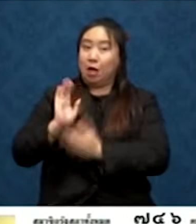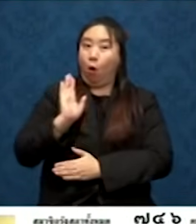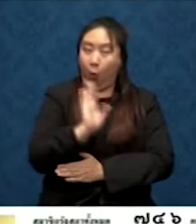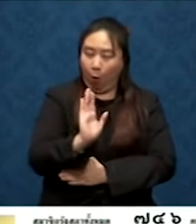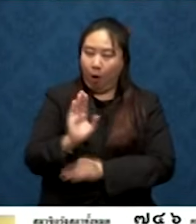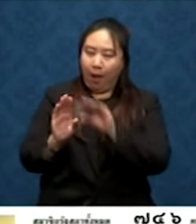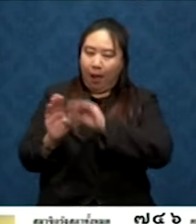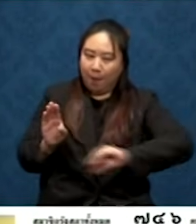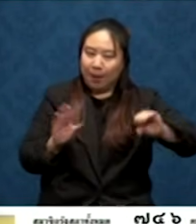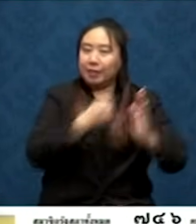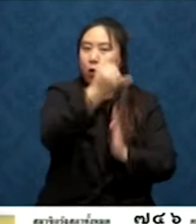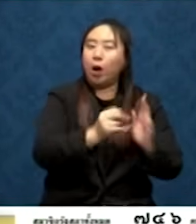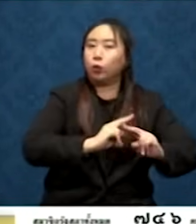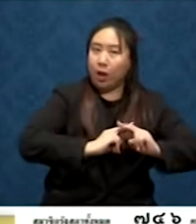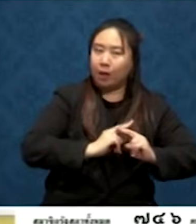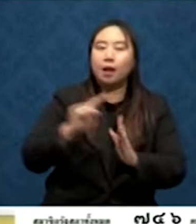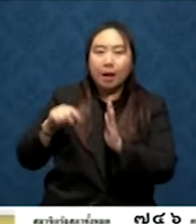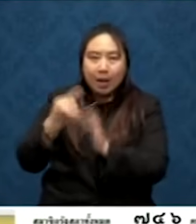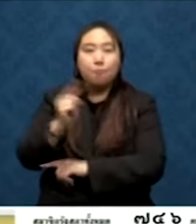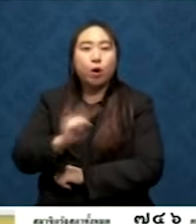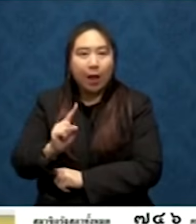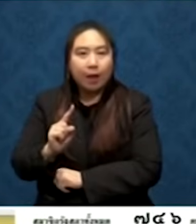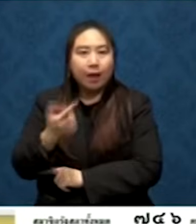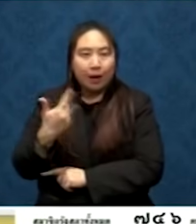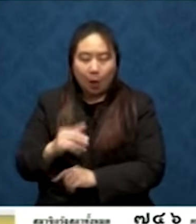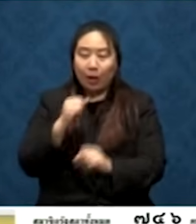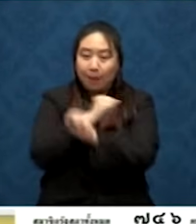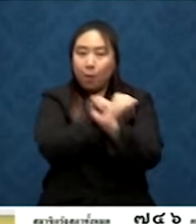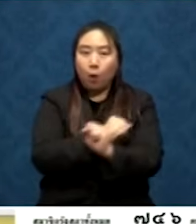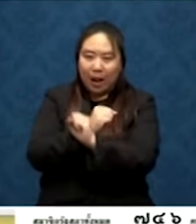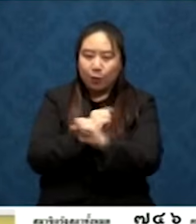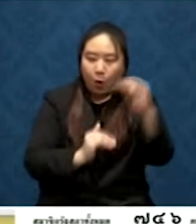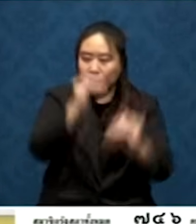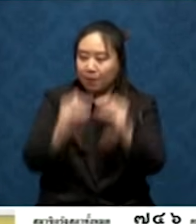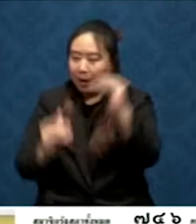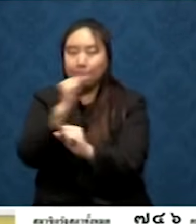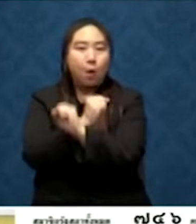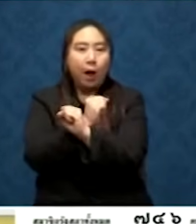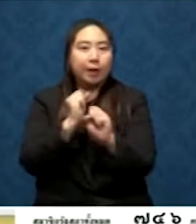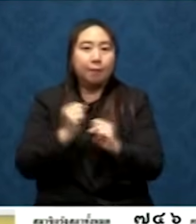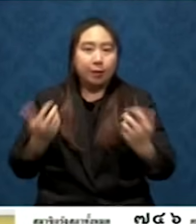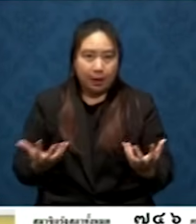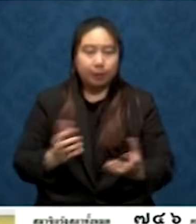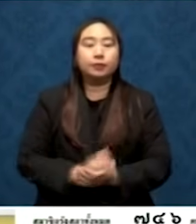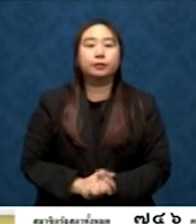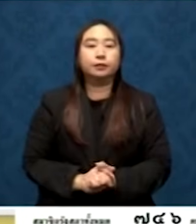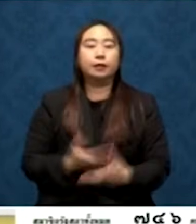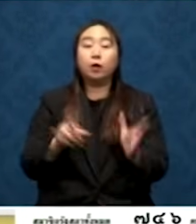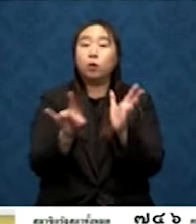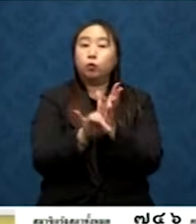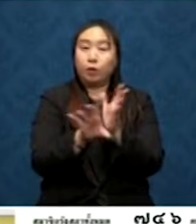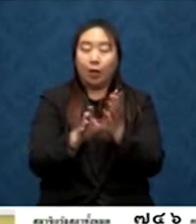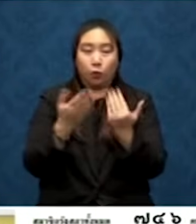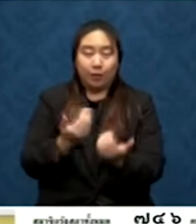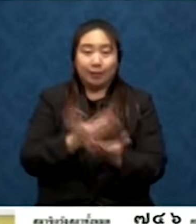และท่านจะวางมาตรการในการป้องกันความเหลื่อมล้ำระหว่างท้องถิ่นอย่างไรและท้ายสุดนี้ครับเป้าหมายสัดส่วน